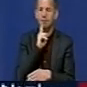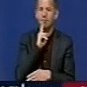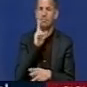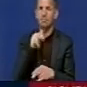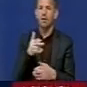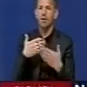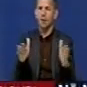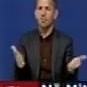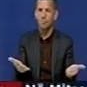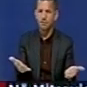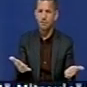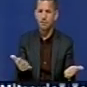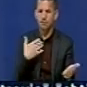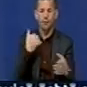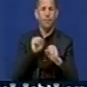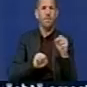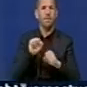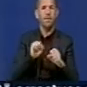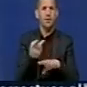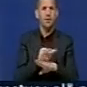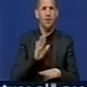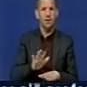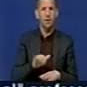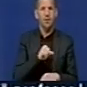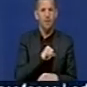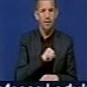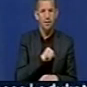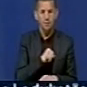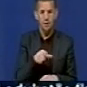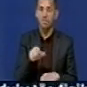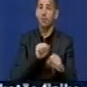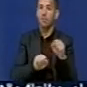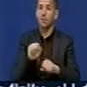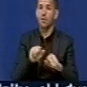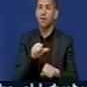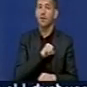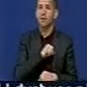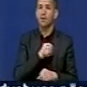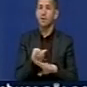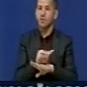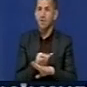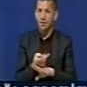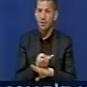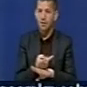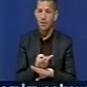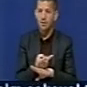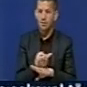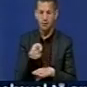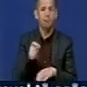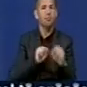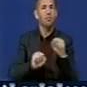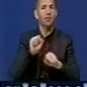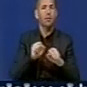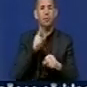betimit. Do të mbrojë interesat e vendit. Mbrojtja e interesave të vendit është mbrojtja që ky vend